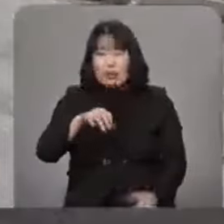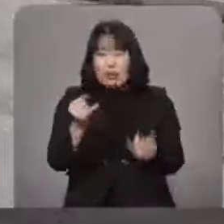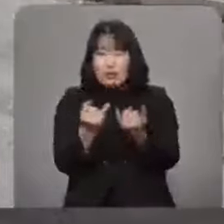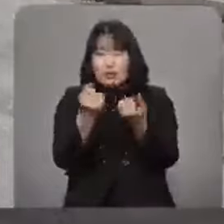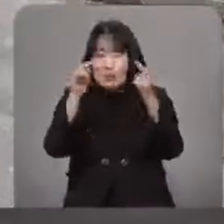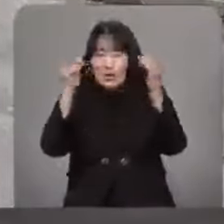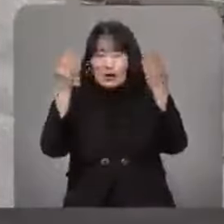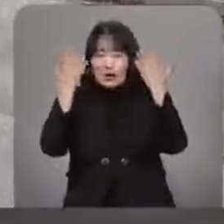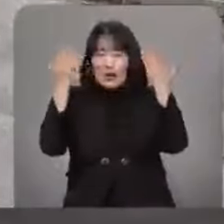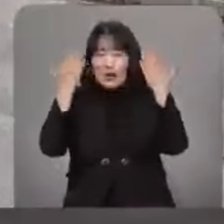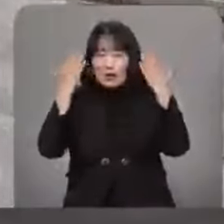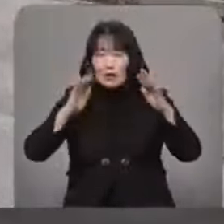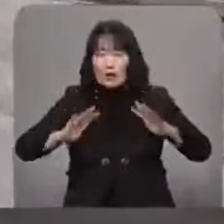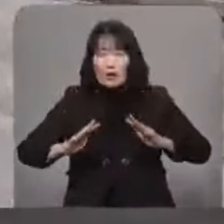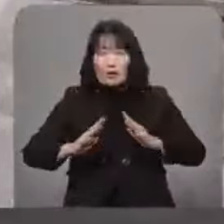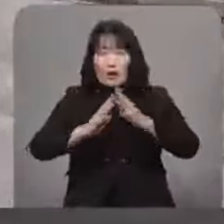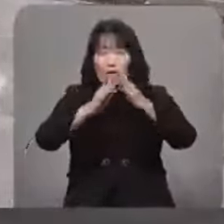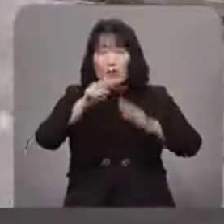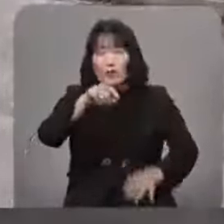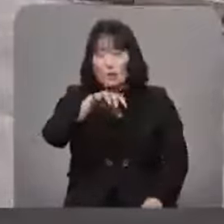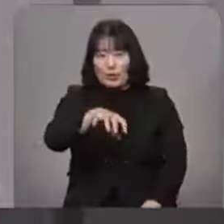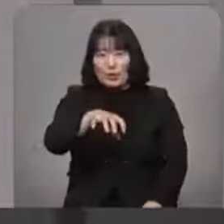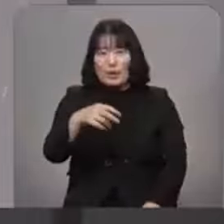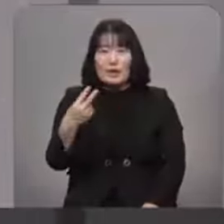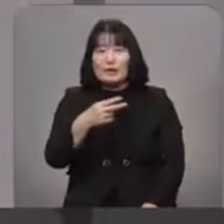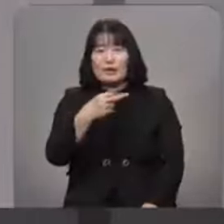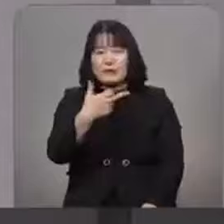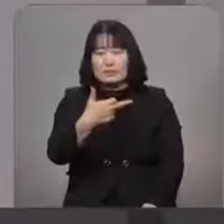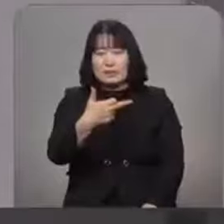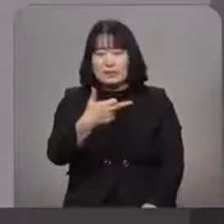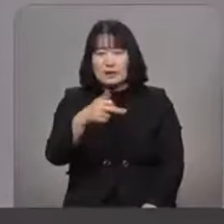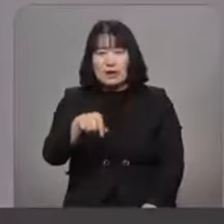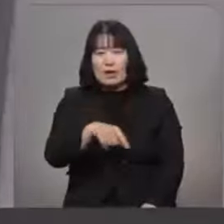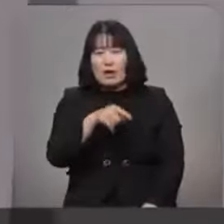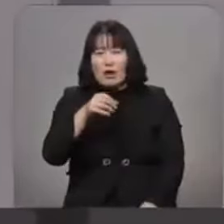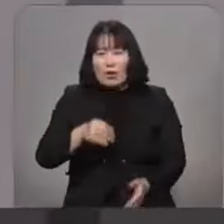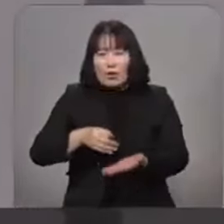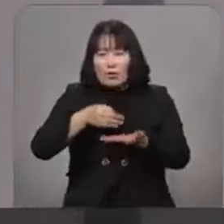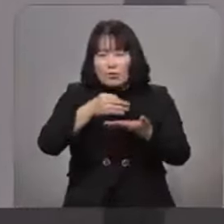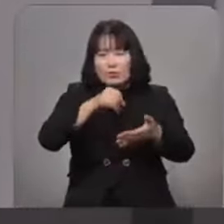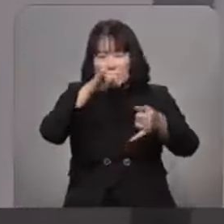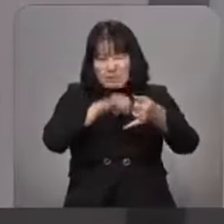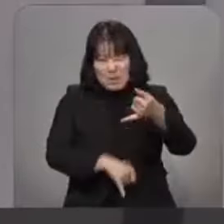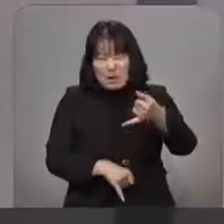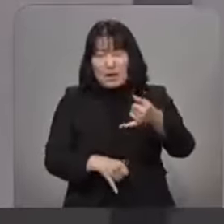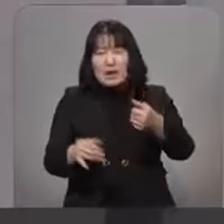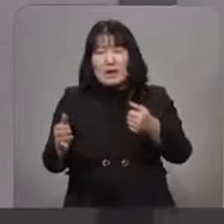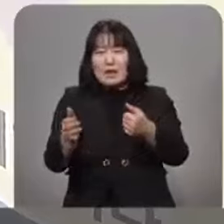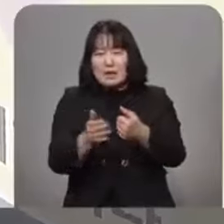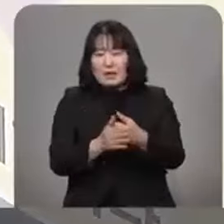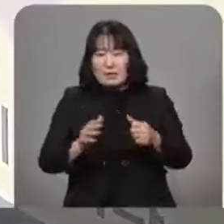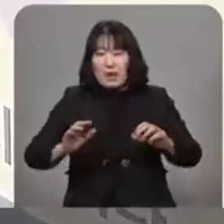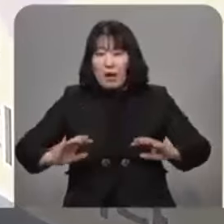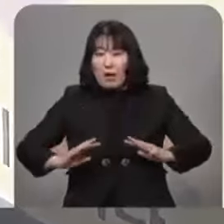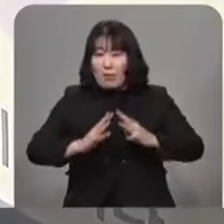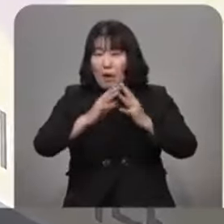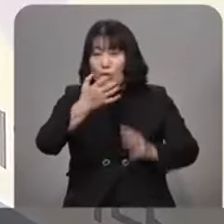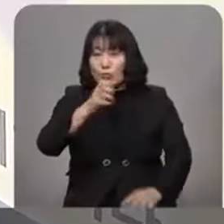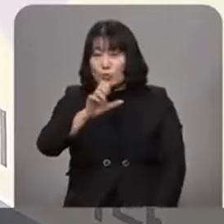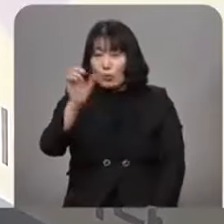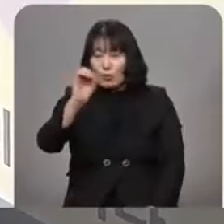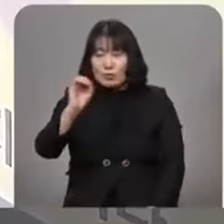립업 장입니다 2017년말 미지급 문제이 생기면서 공률 95%